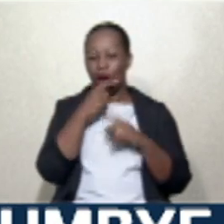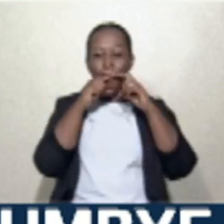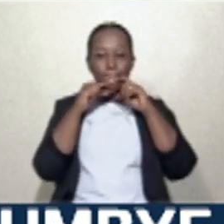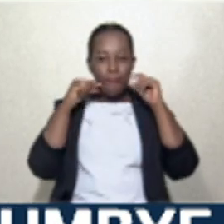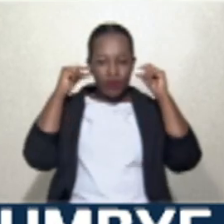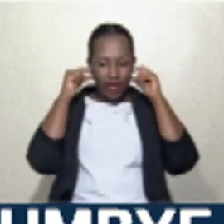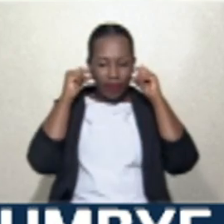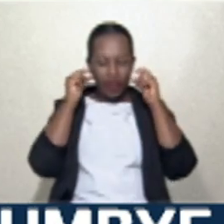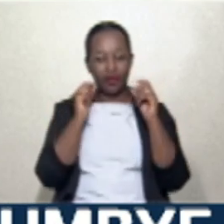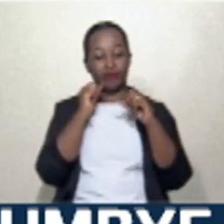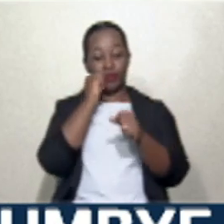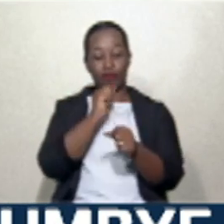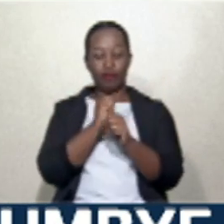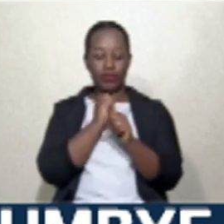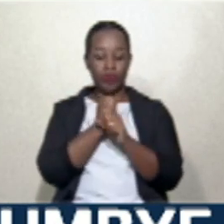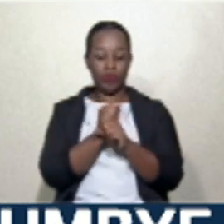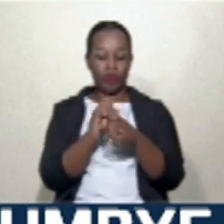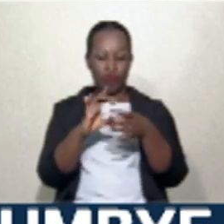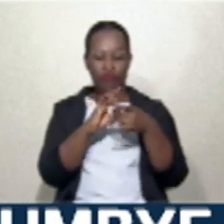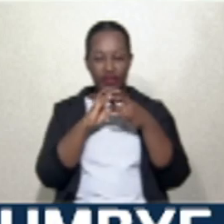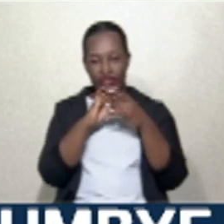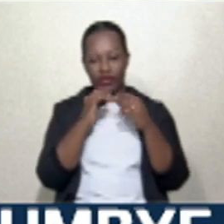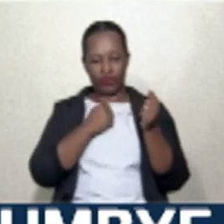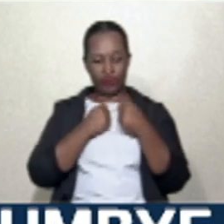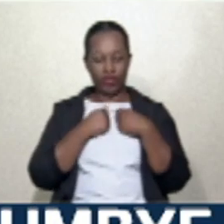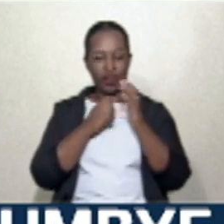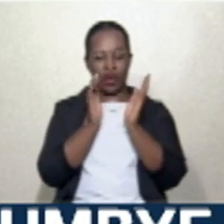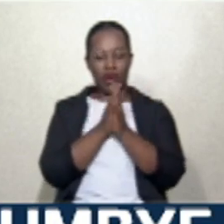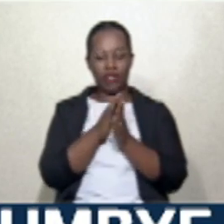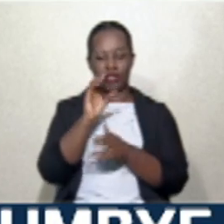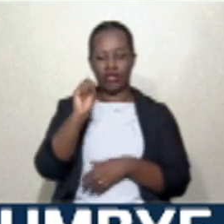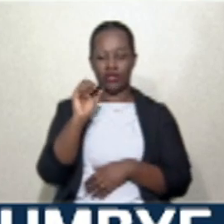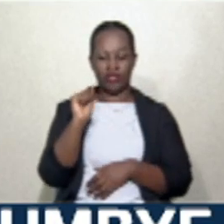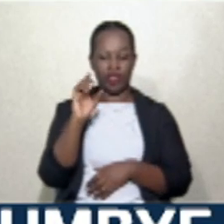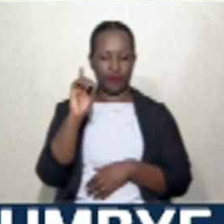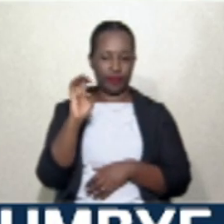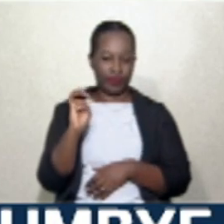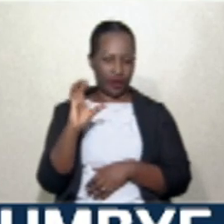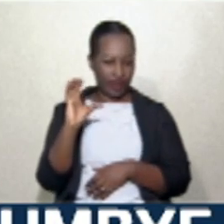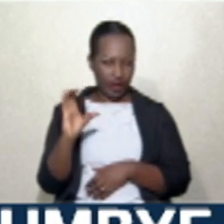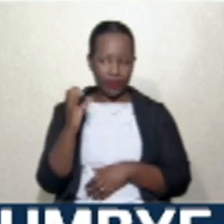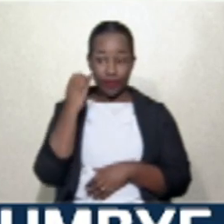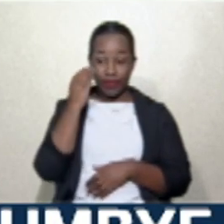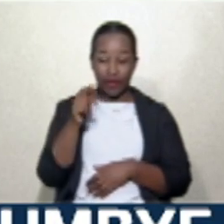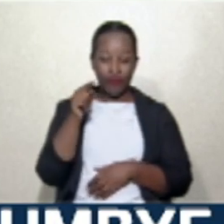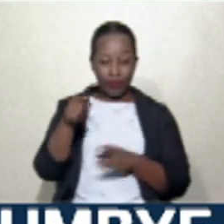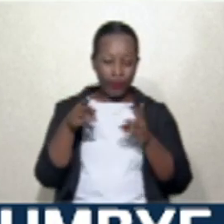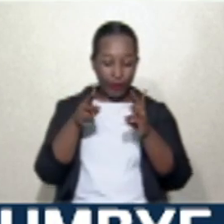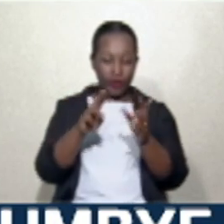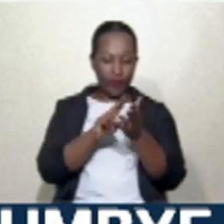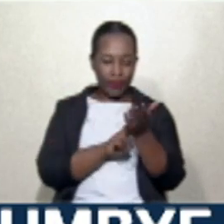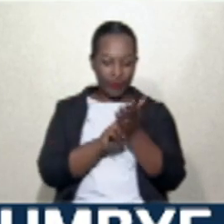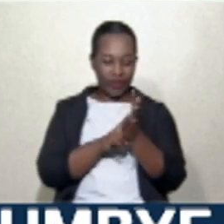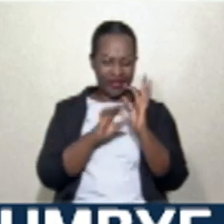ku bufatanye bw'u Rwanda na SADC. Iyo iyi mikorere iza kwifashishwa mu buryo bukwiye